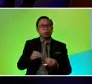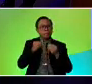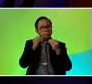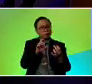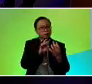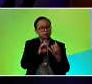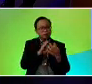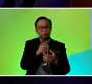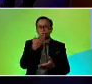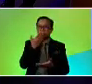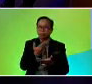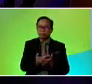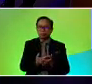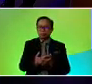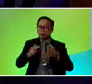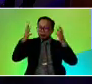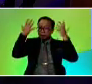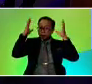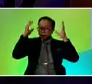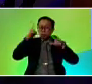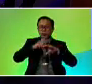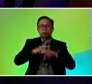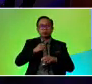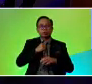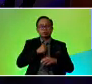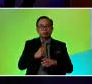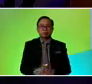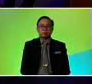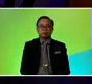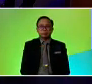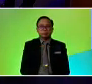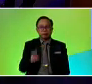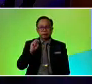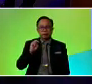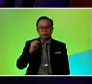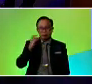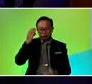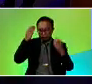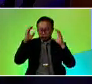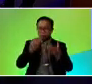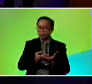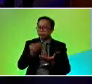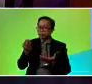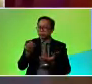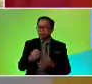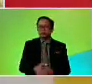oke beri temukan sendiri untuk diri sendiri ya Oke nanti saja gua belanja oleh mereka